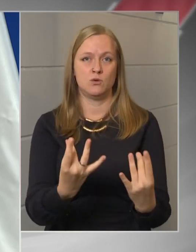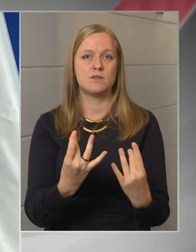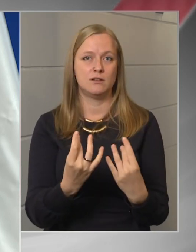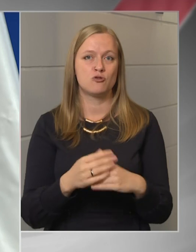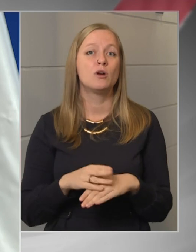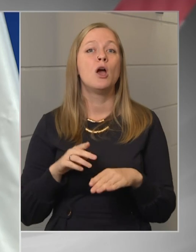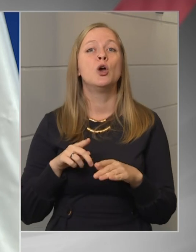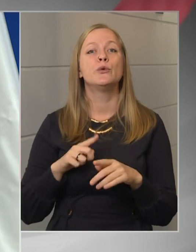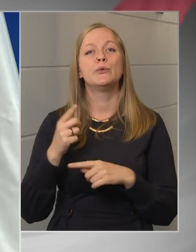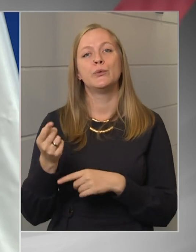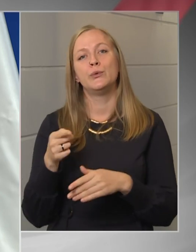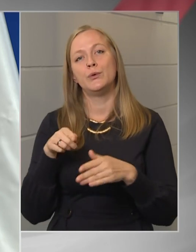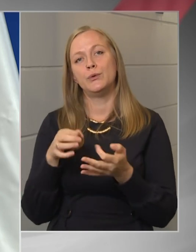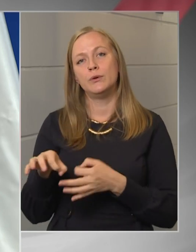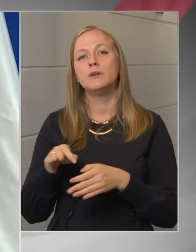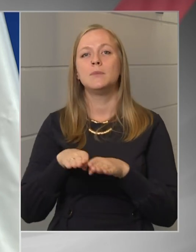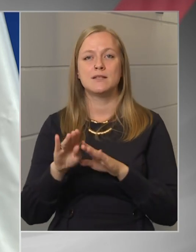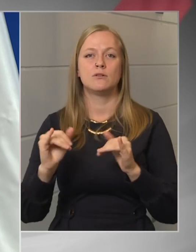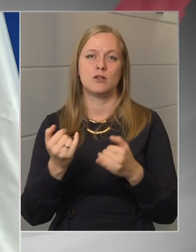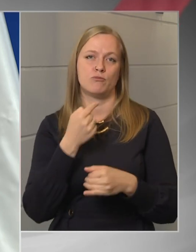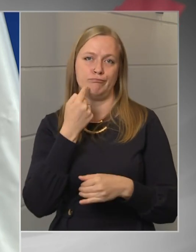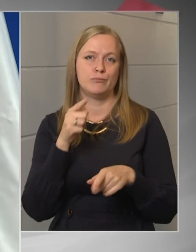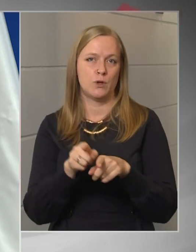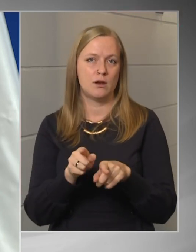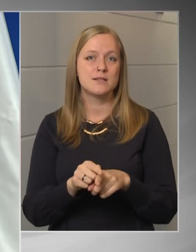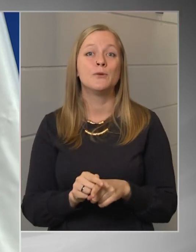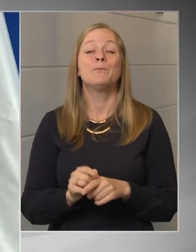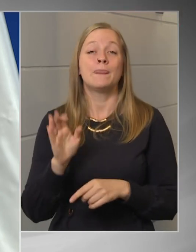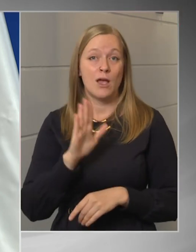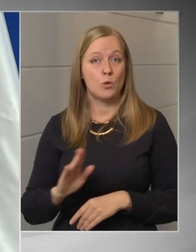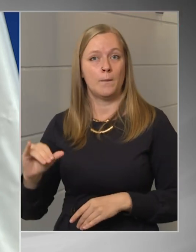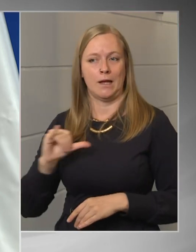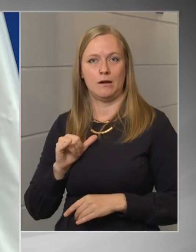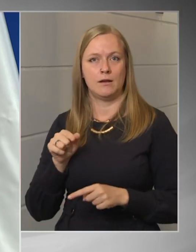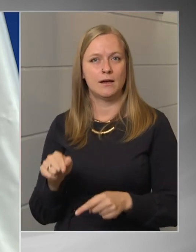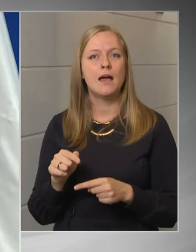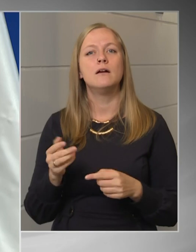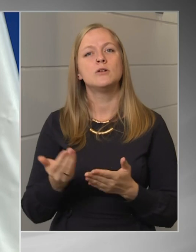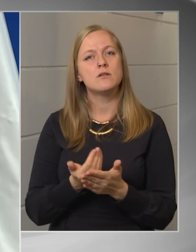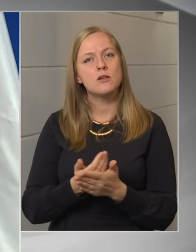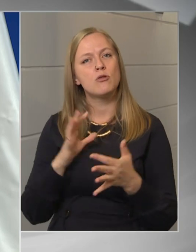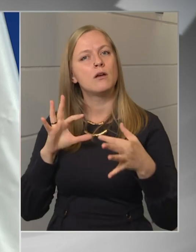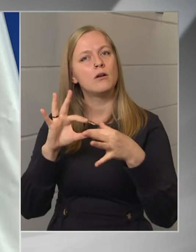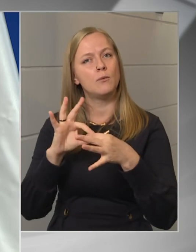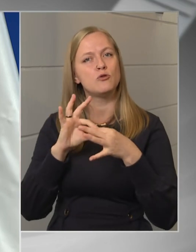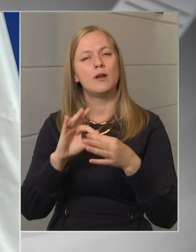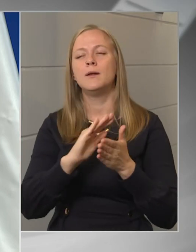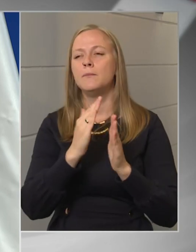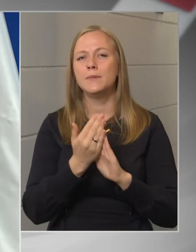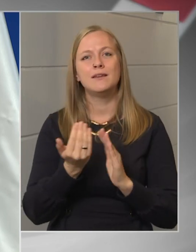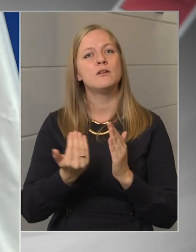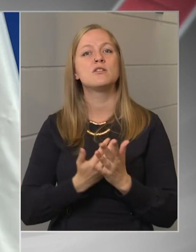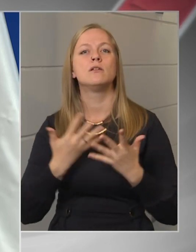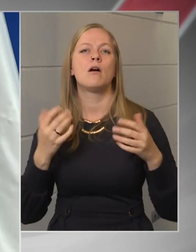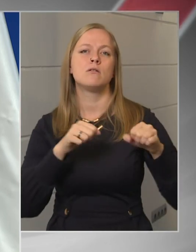külügyminiszter úr is ezt mondta el, hogy Európának az az érdeke, hogy gazdasági kapcsolatokat minden gazdasági